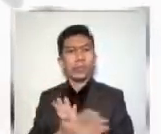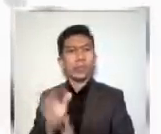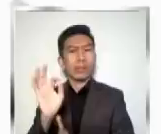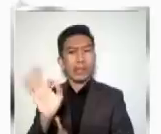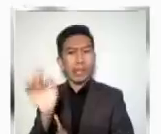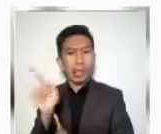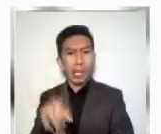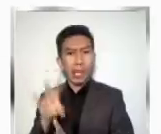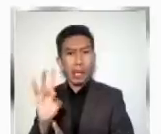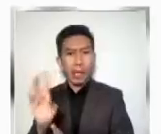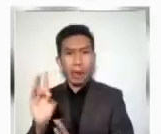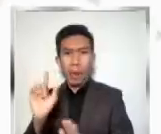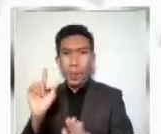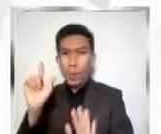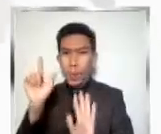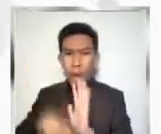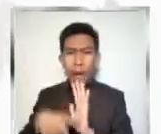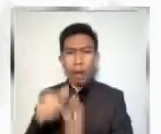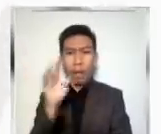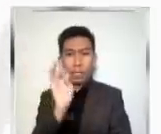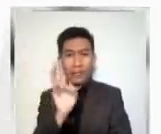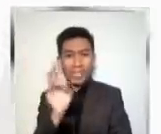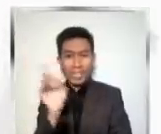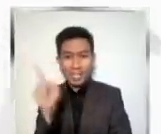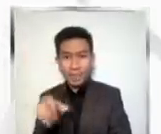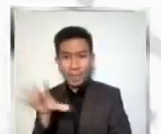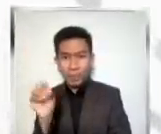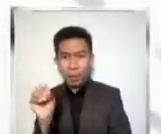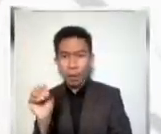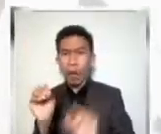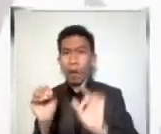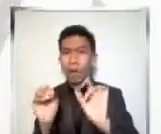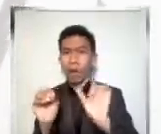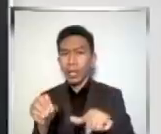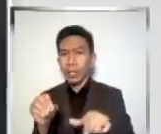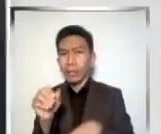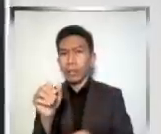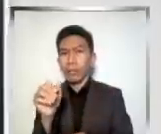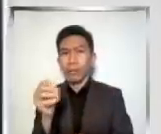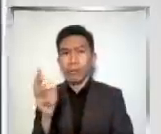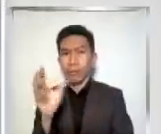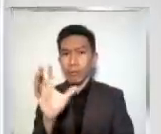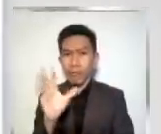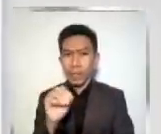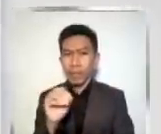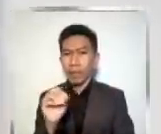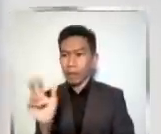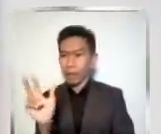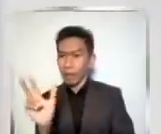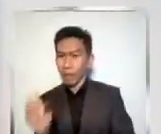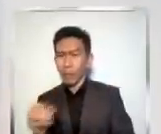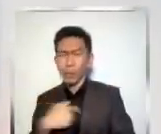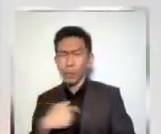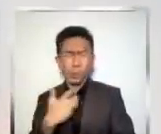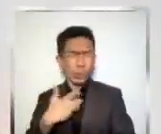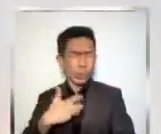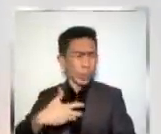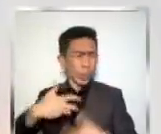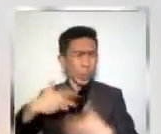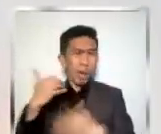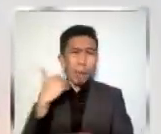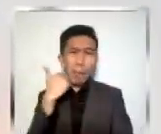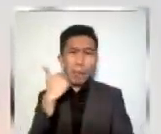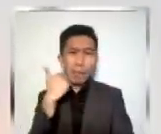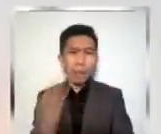naging 70-50. Tapos nagiging 50-30, wala na, sumigaw na ako, patayin yung bata. COVID suspect ang nakalagay sa death certificate